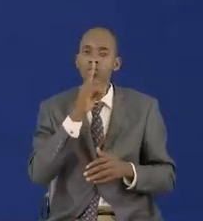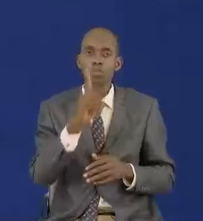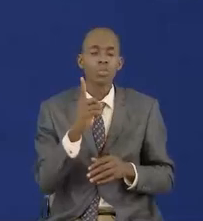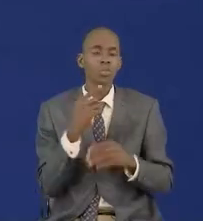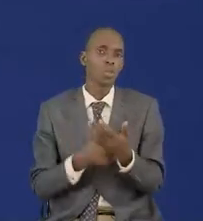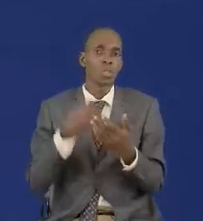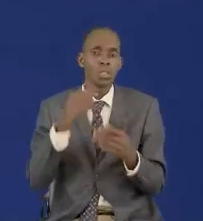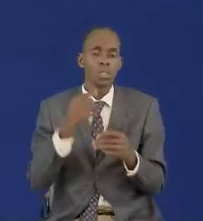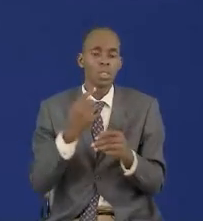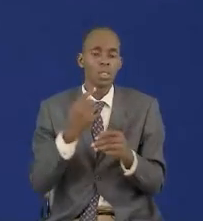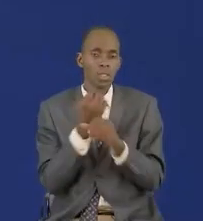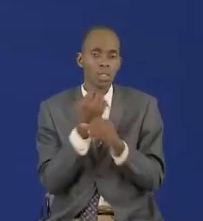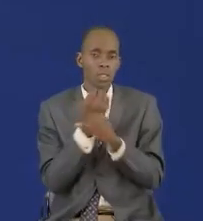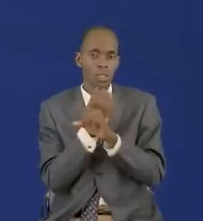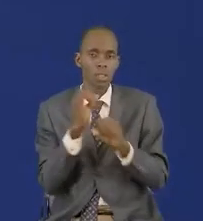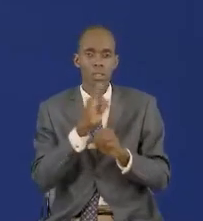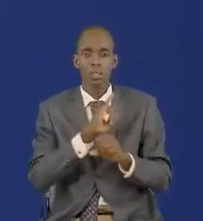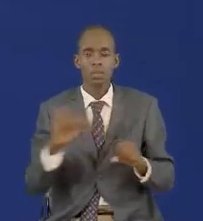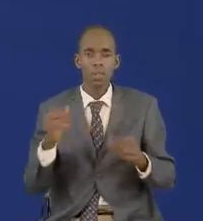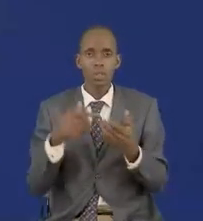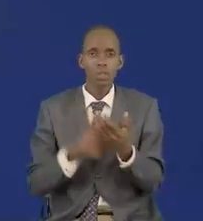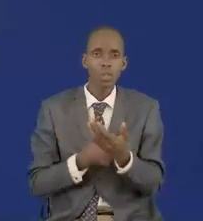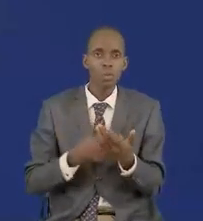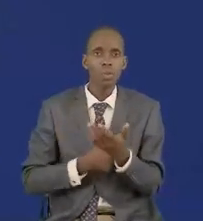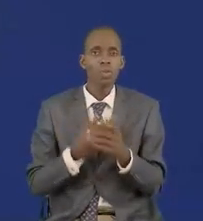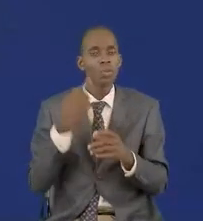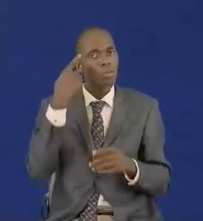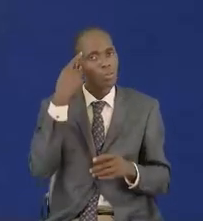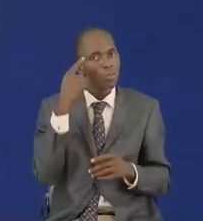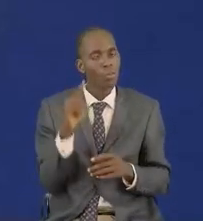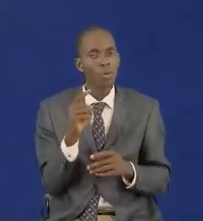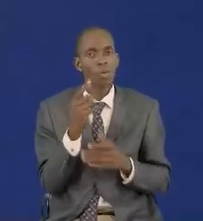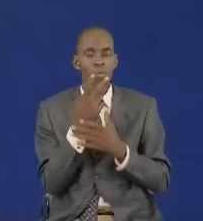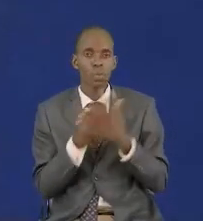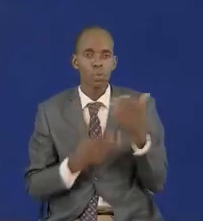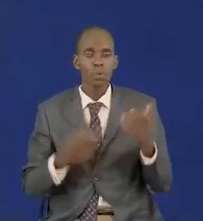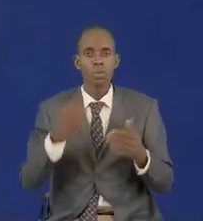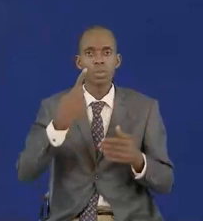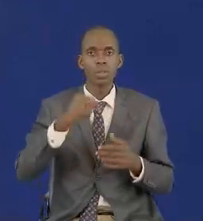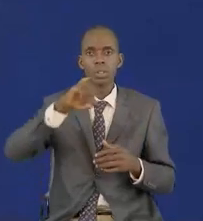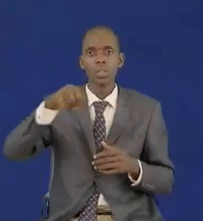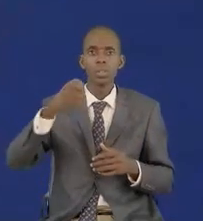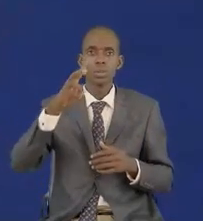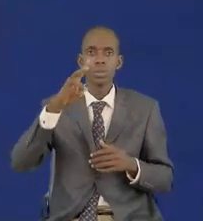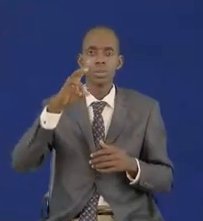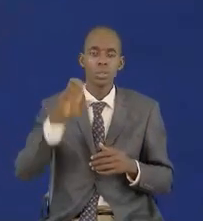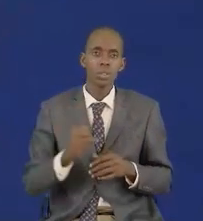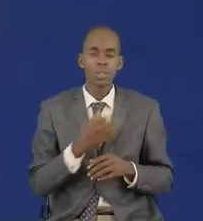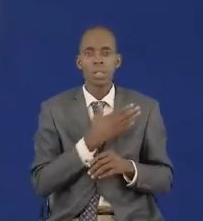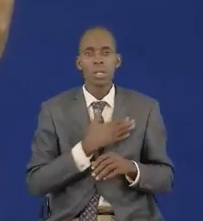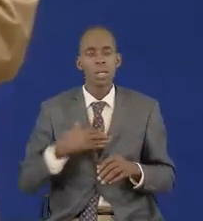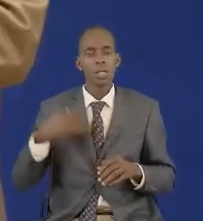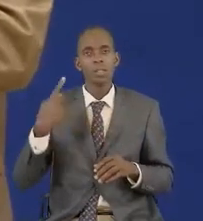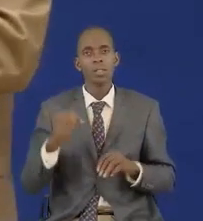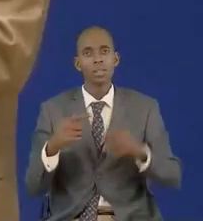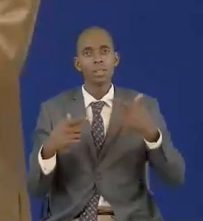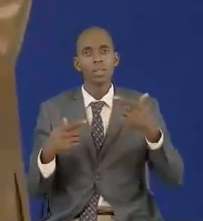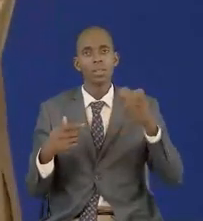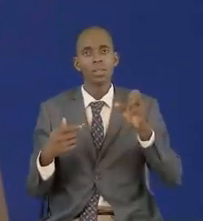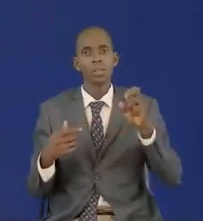évangile mais l'évangile du salut pour les juifs et les païens voyons